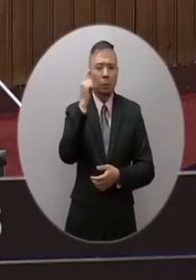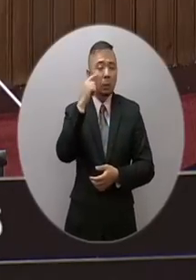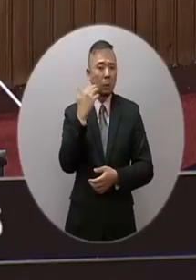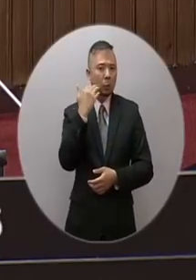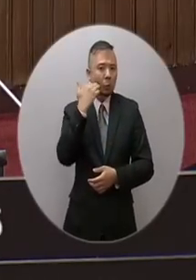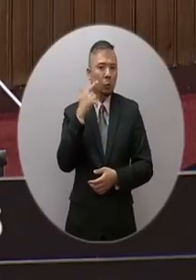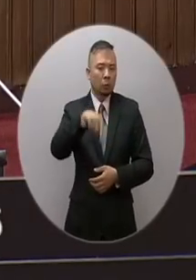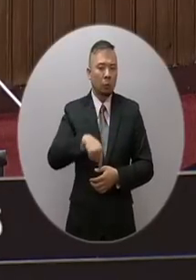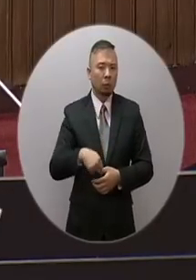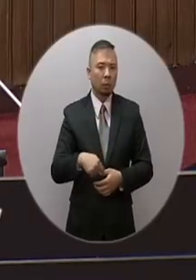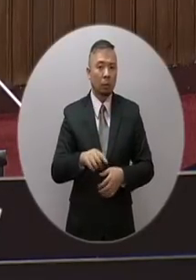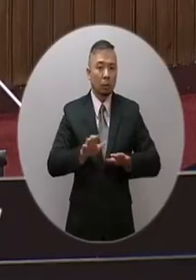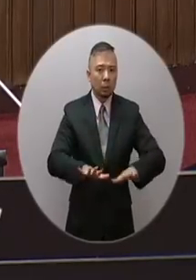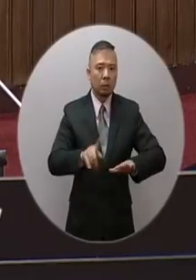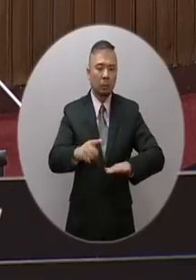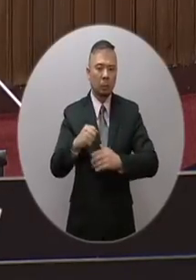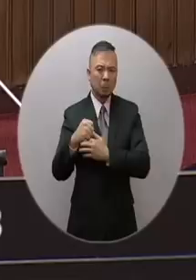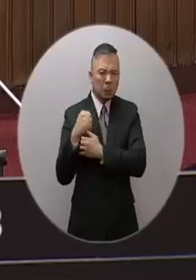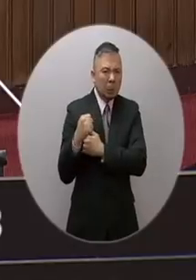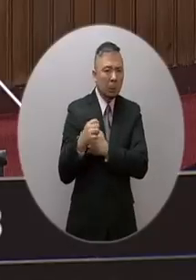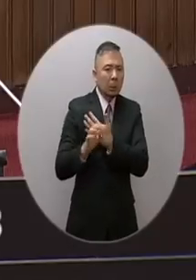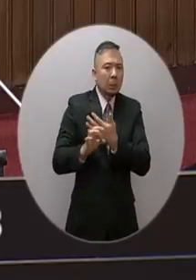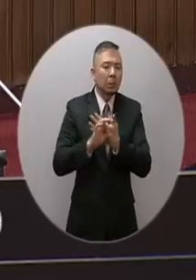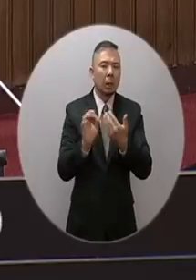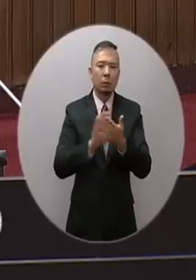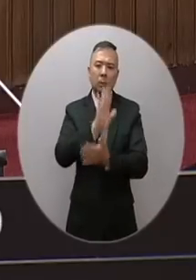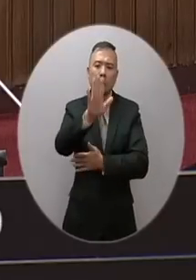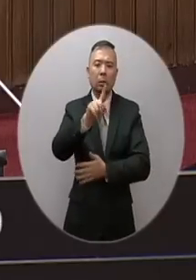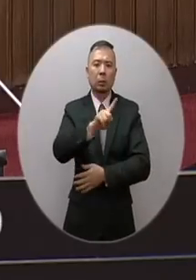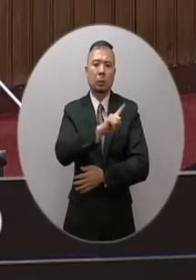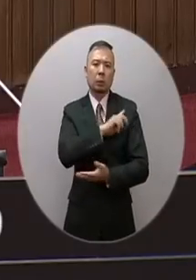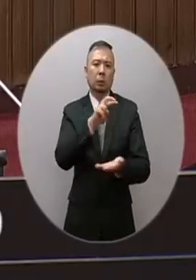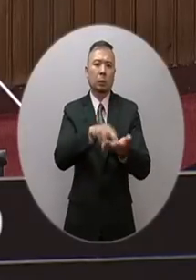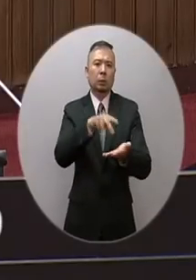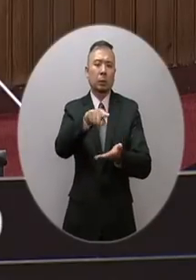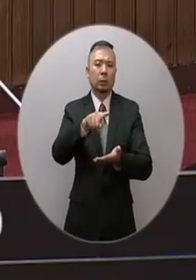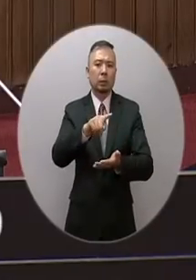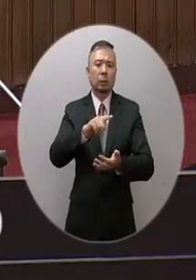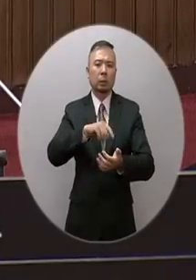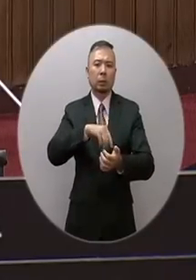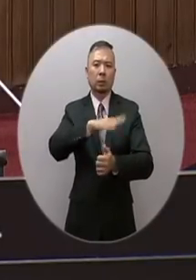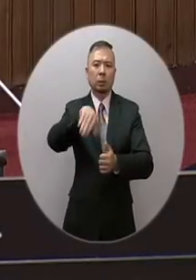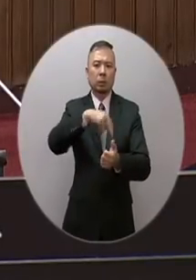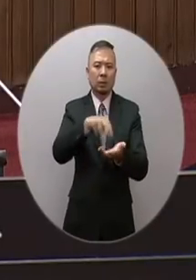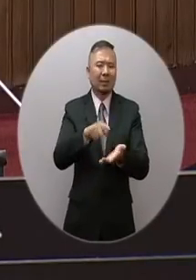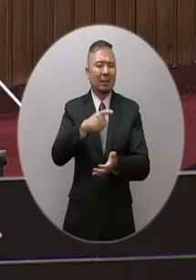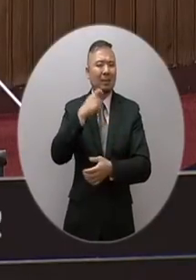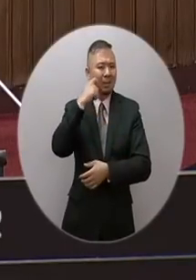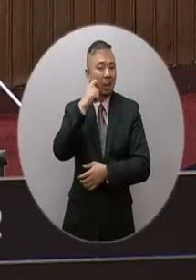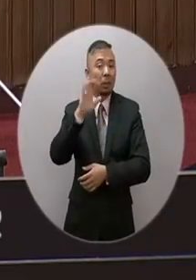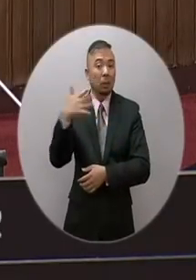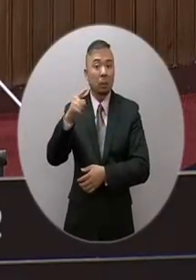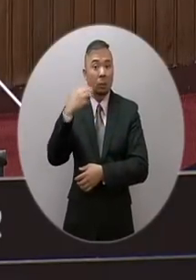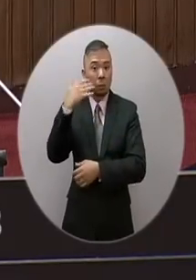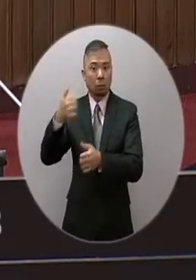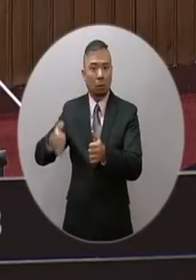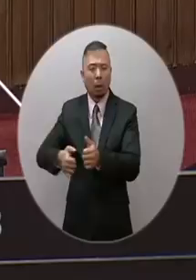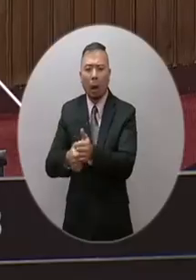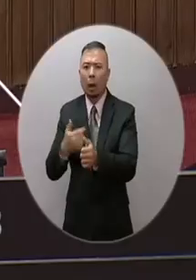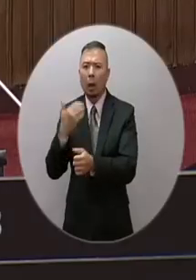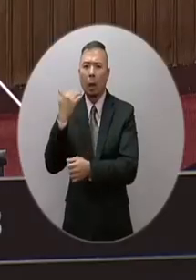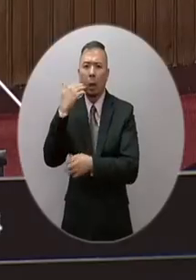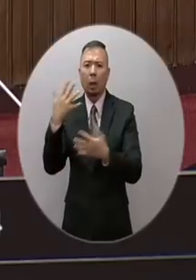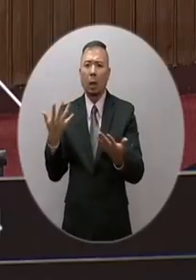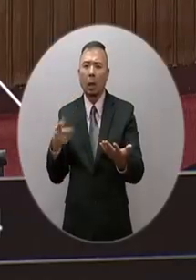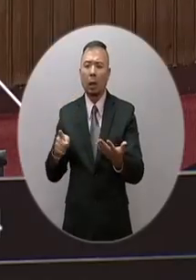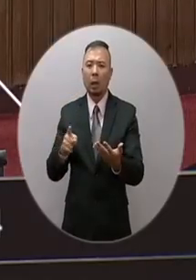一下，未来独立的机会不大。期待统一的朋友 也很忧心，若是放下独立的言